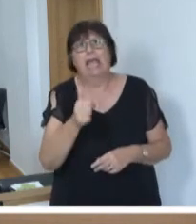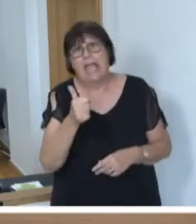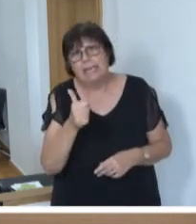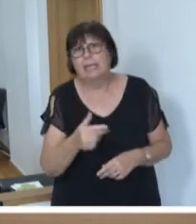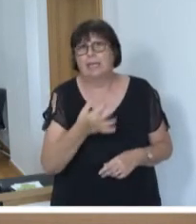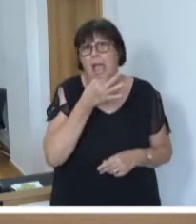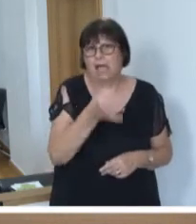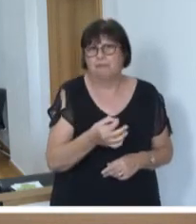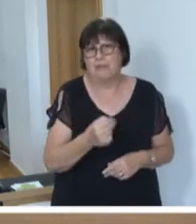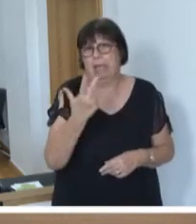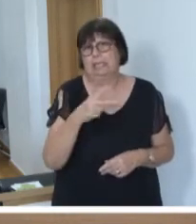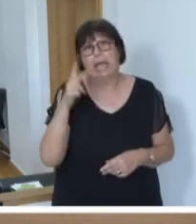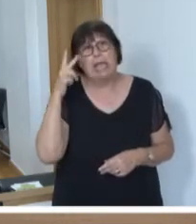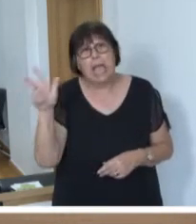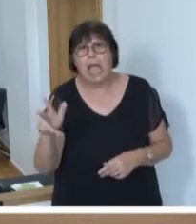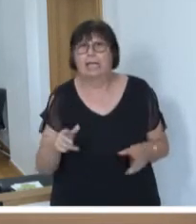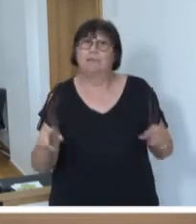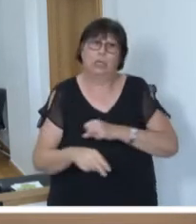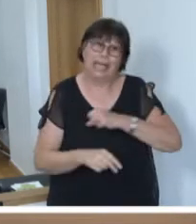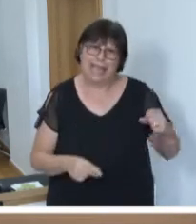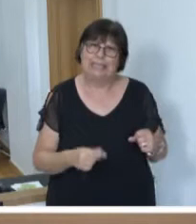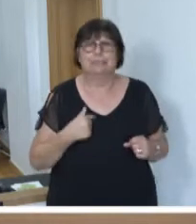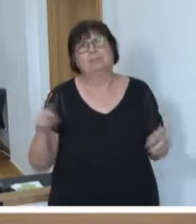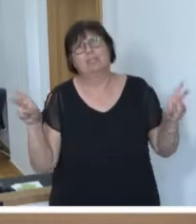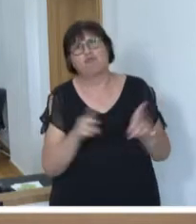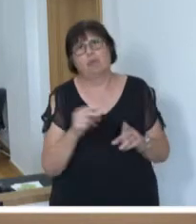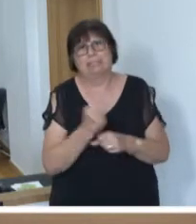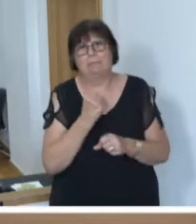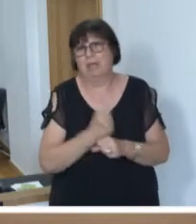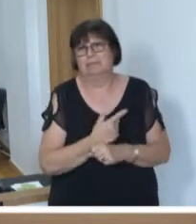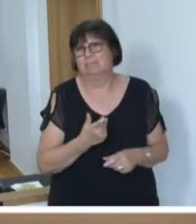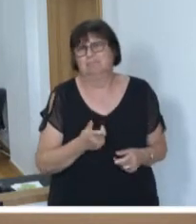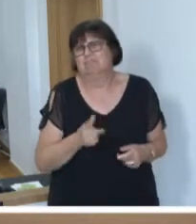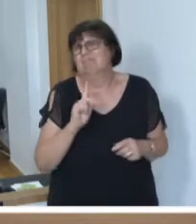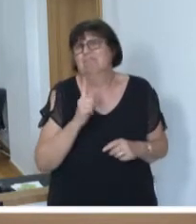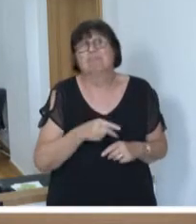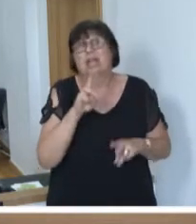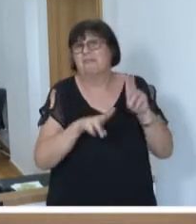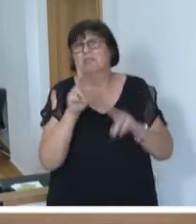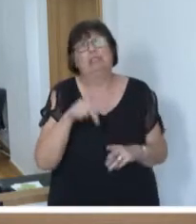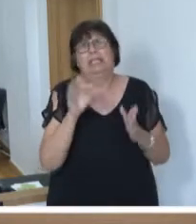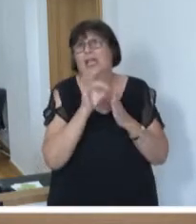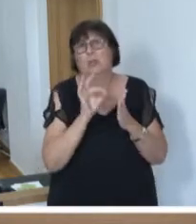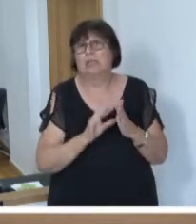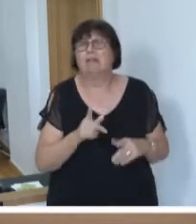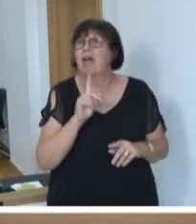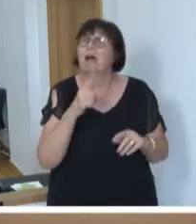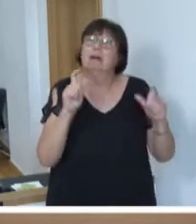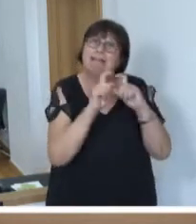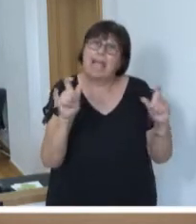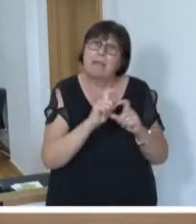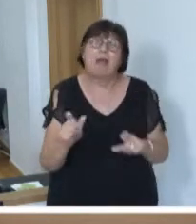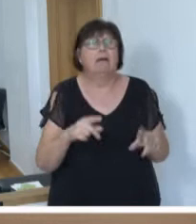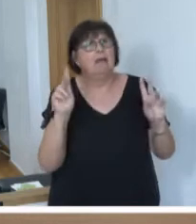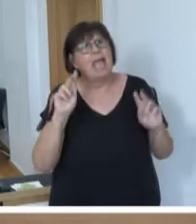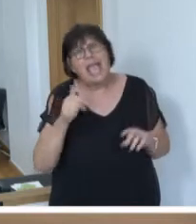von rechts. Ich kann es kurz machen. Aber auch aus mehreren Gründen. Nicht nur, weil das Thema ein ähnliches ist, sondern weil sich auch inhaltlich, auch